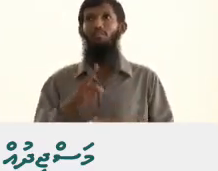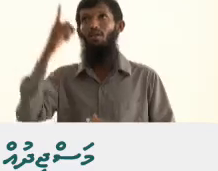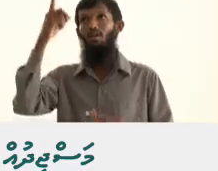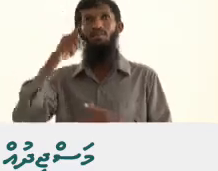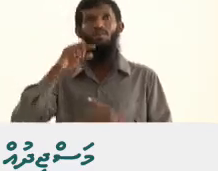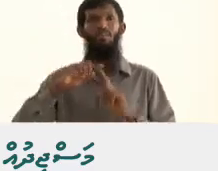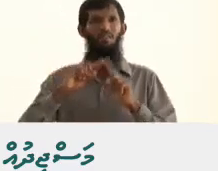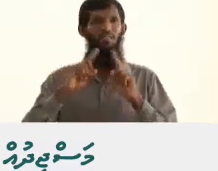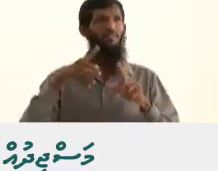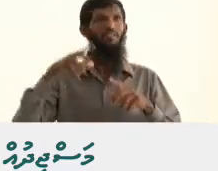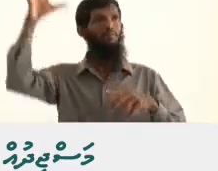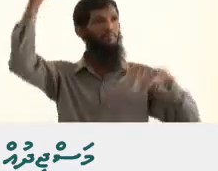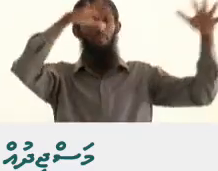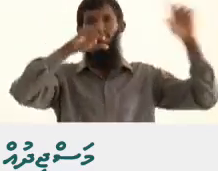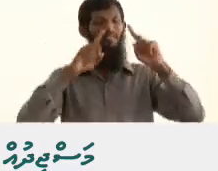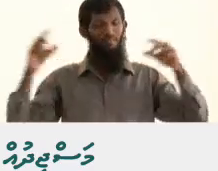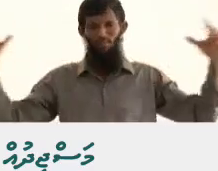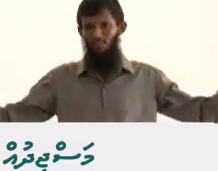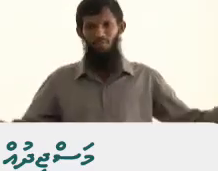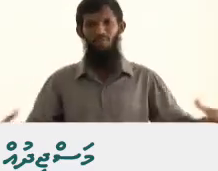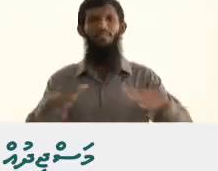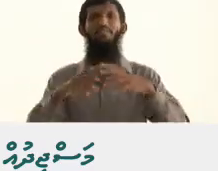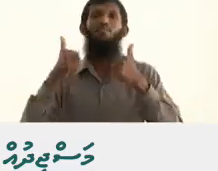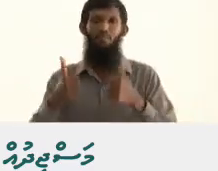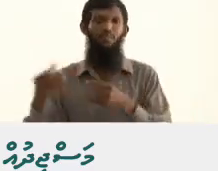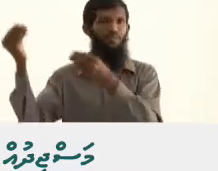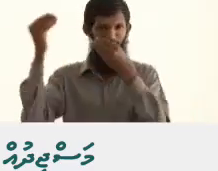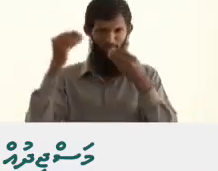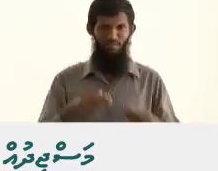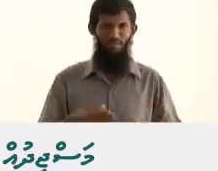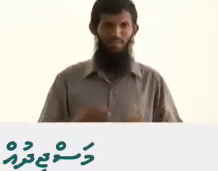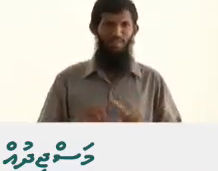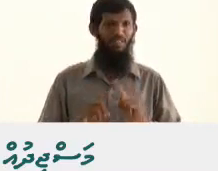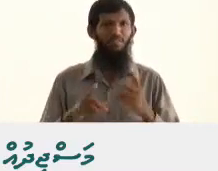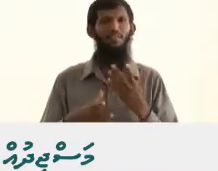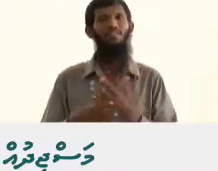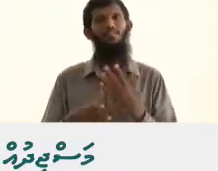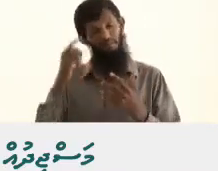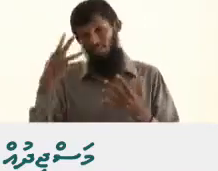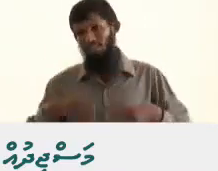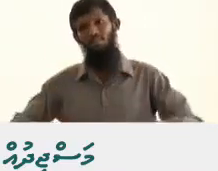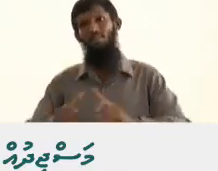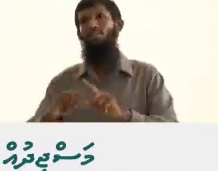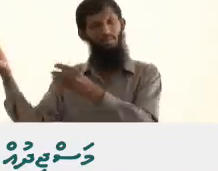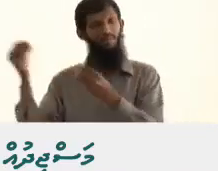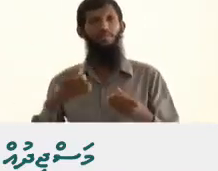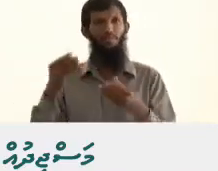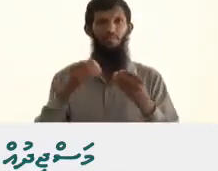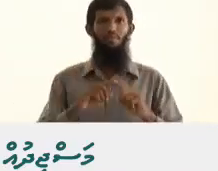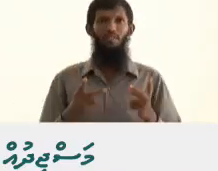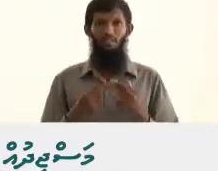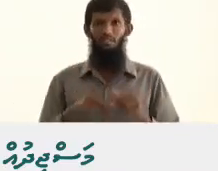بيمو تمارس كلام جا بامي هم جا مچ بركاتو جا مغتن هلوباد بيمو هنك